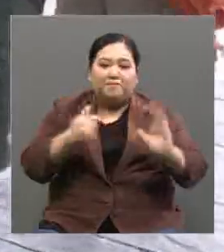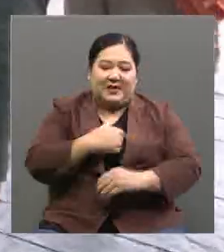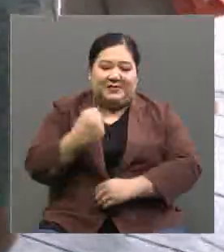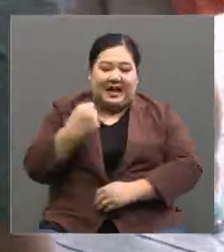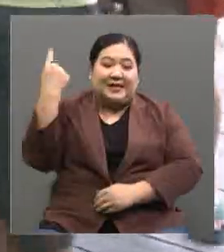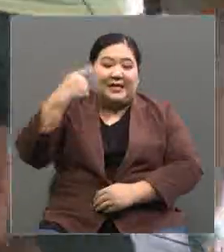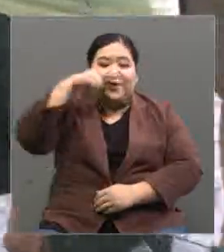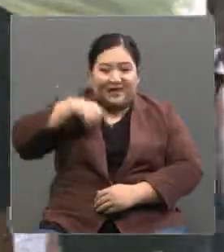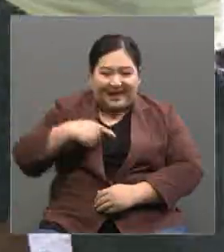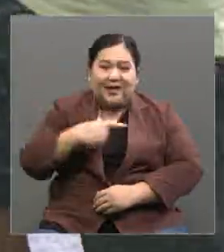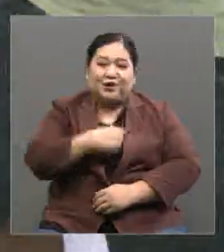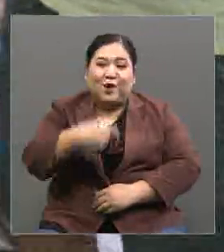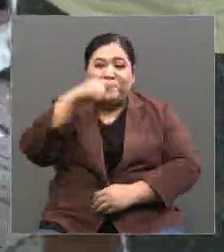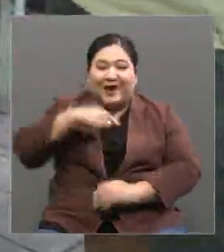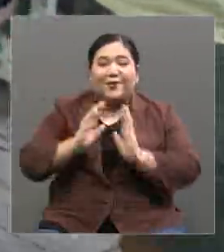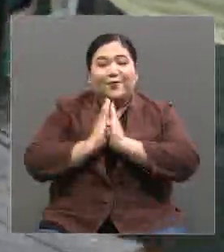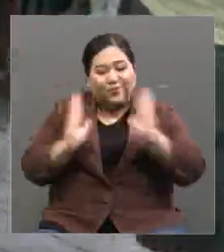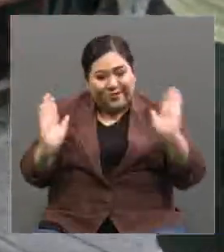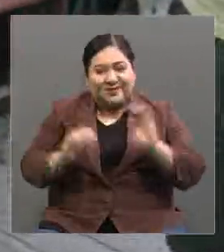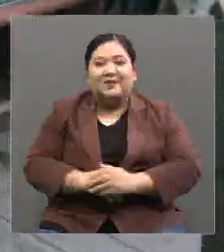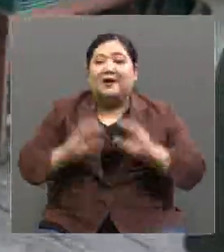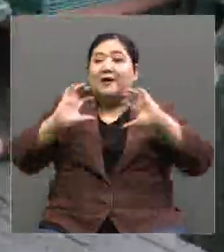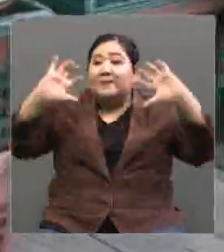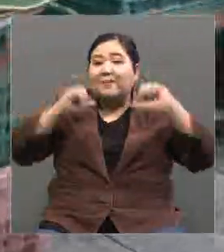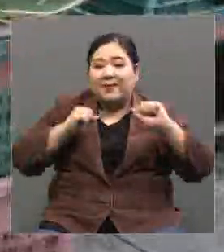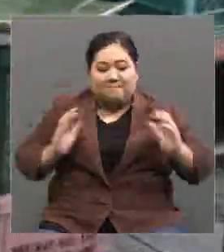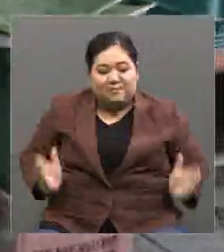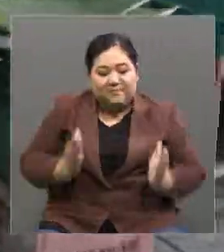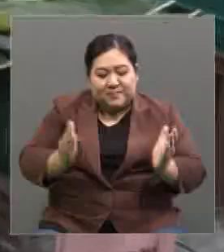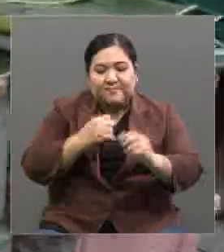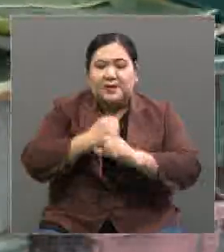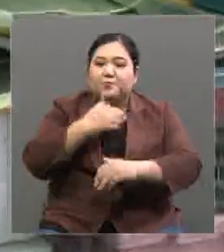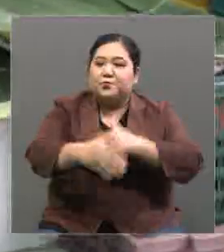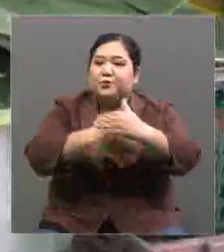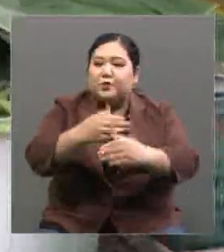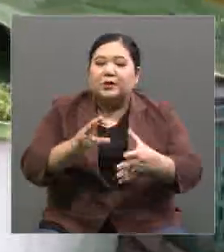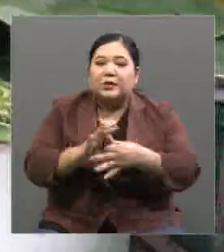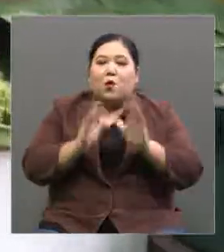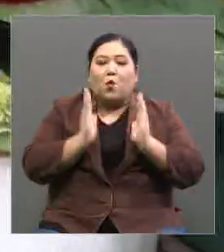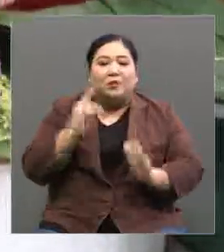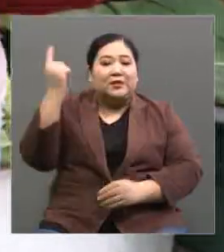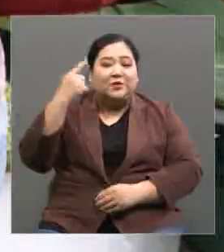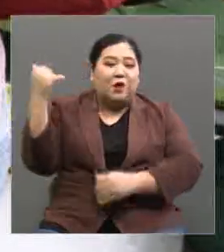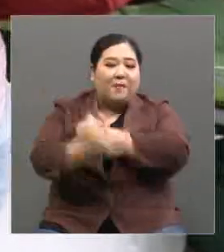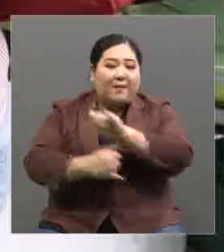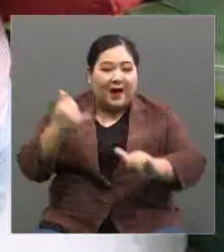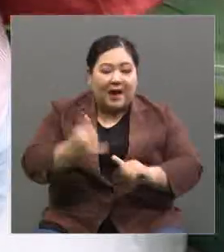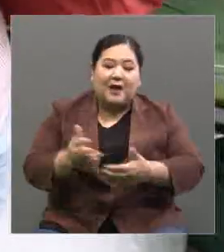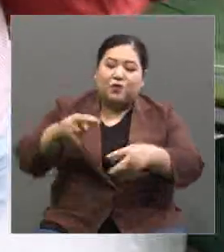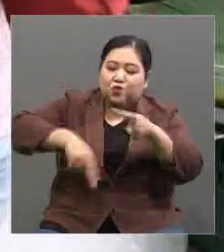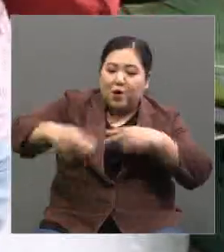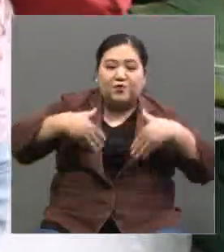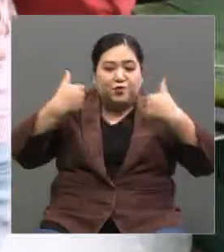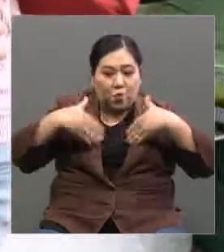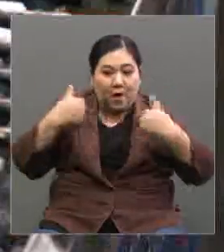ไทยยืนยันนะครับว่ารัฐบาลจะดำเนินแนวทางการพัฒนาศักยภาพรองรับนักท่องเที่ยวการอำนวยความสะดวกการดูแล